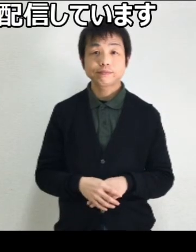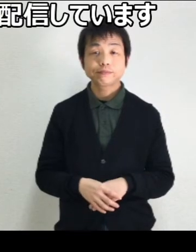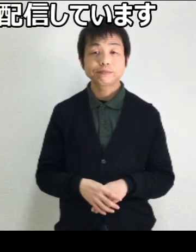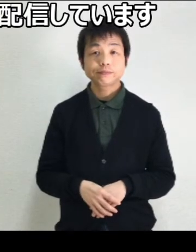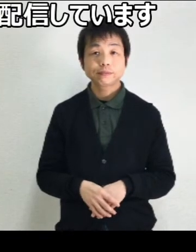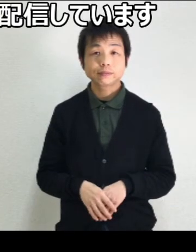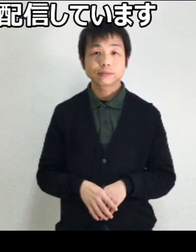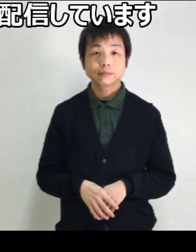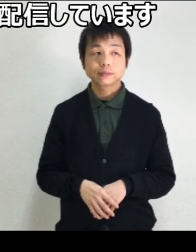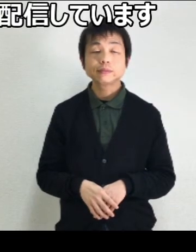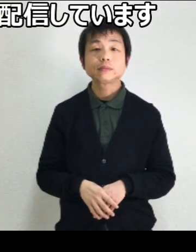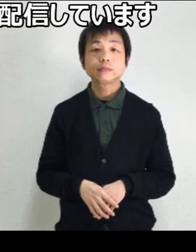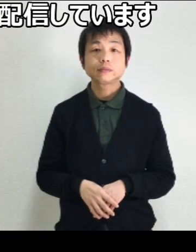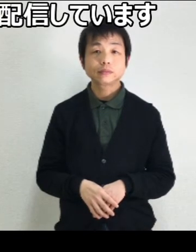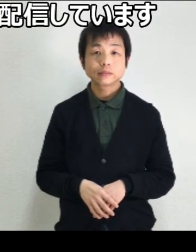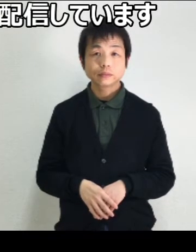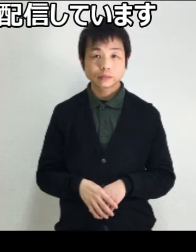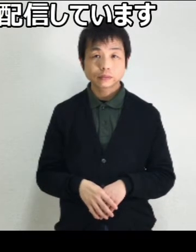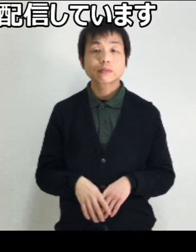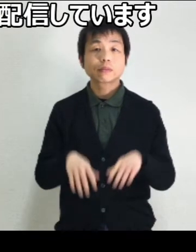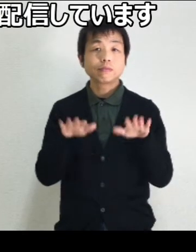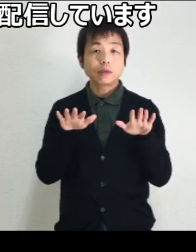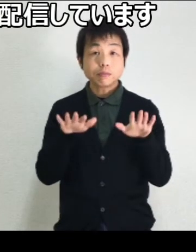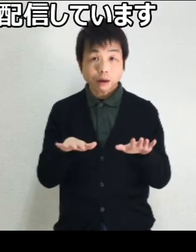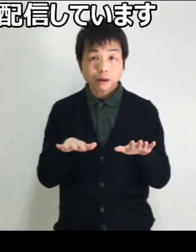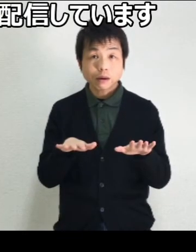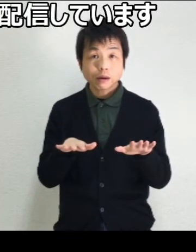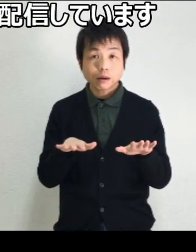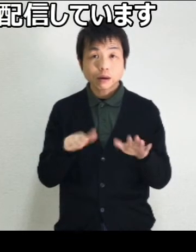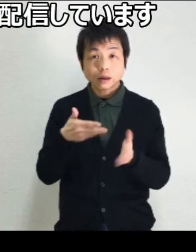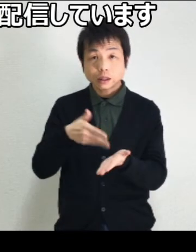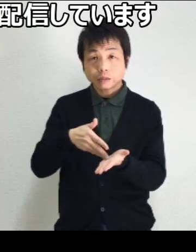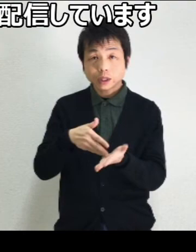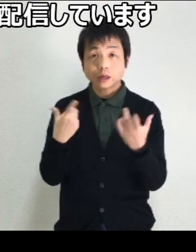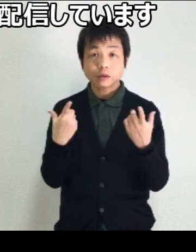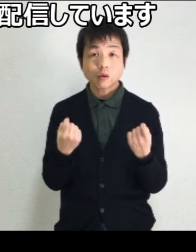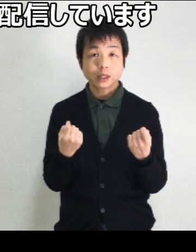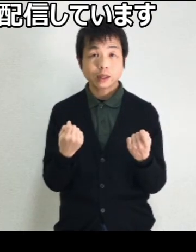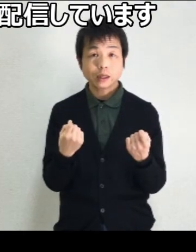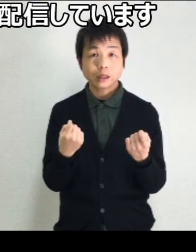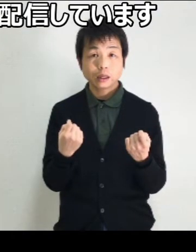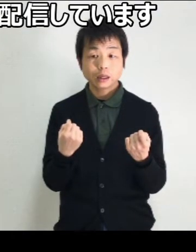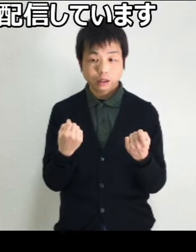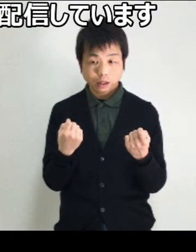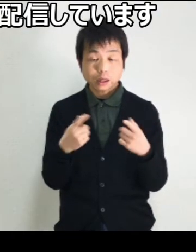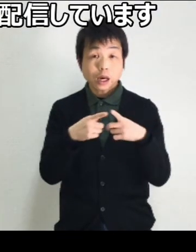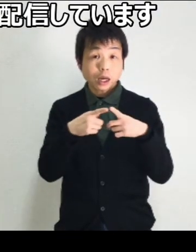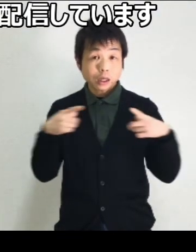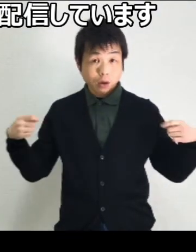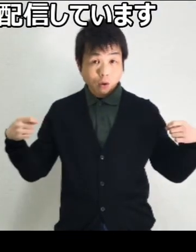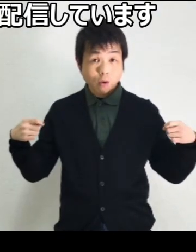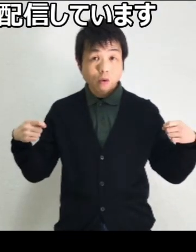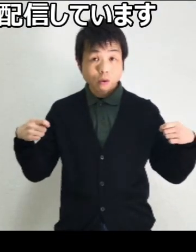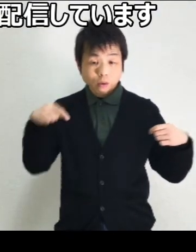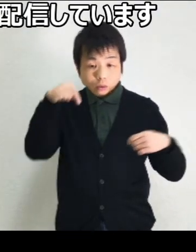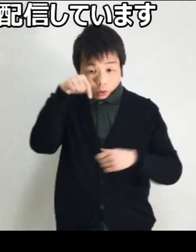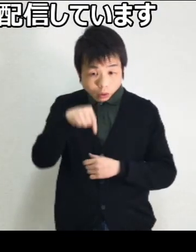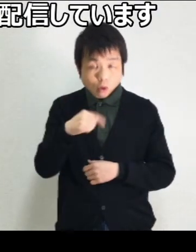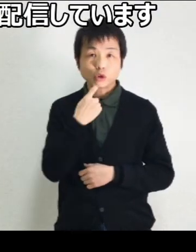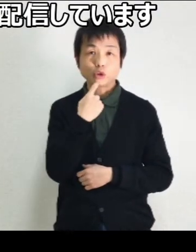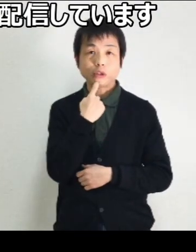で、まあ、そんな中、今言ったように、その日本のクイア、